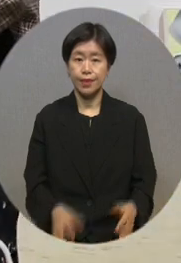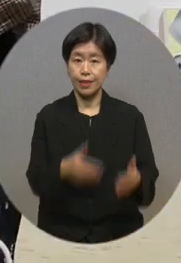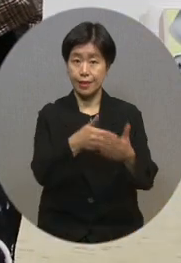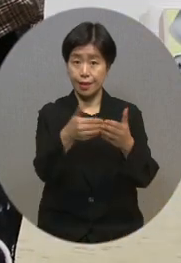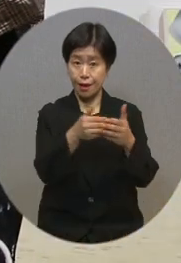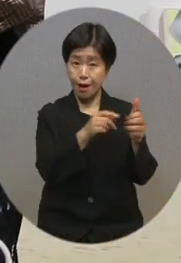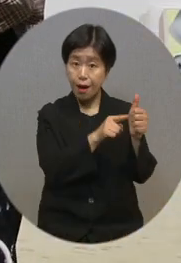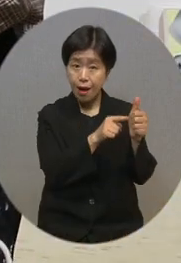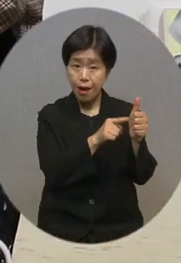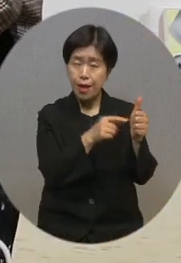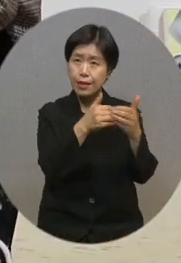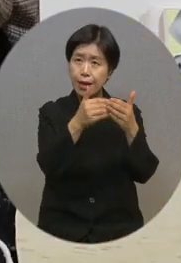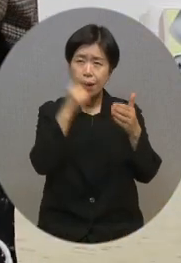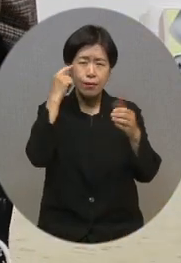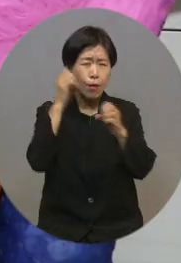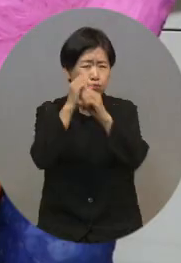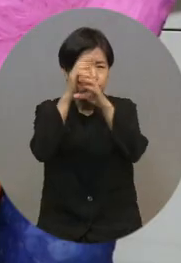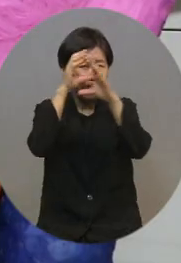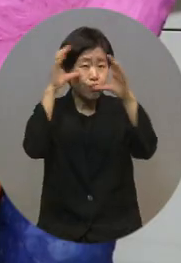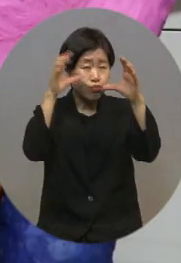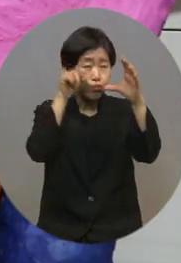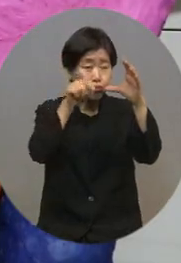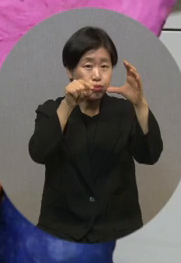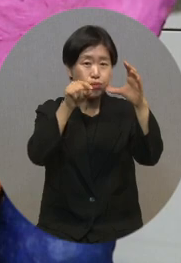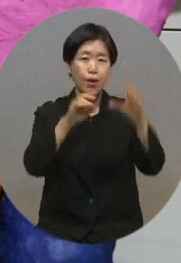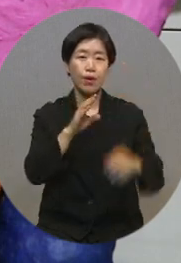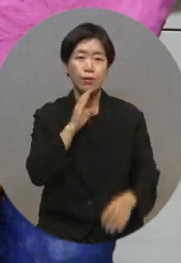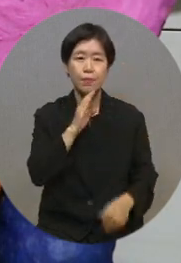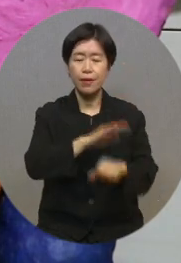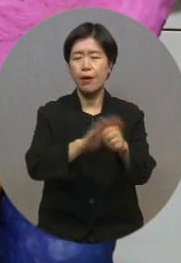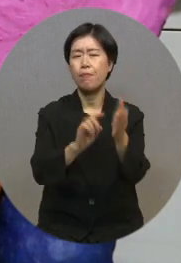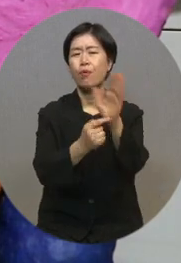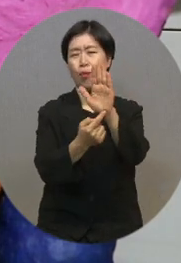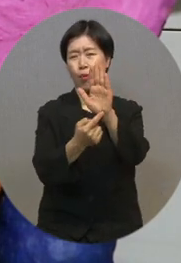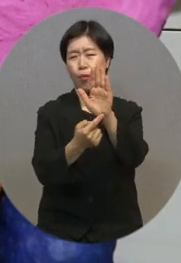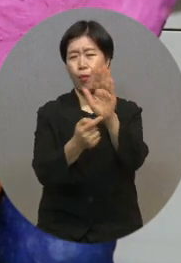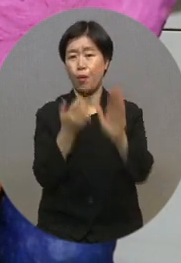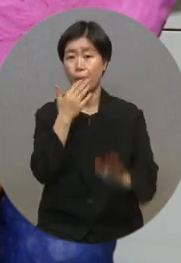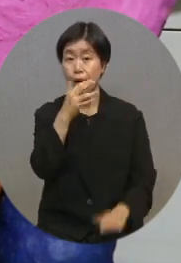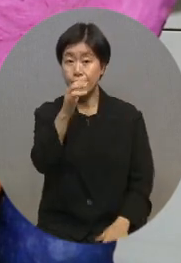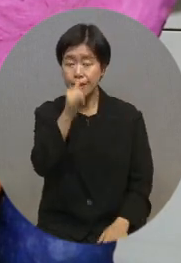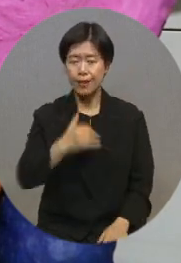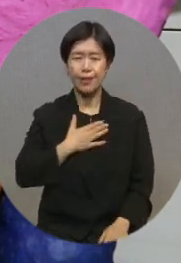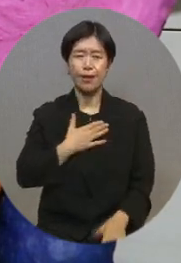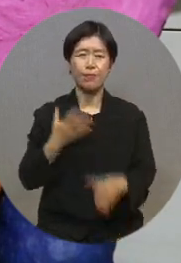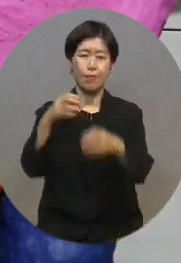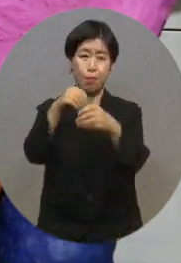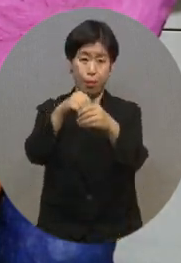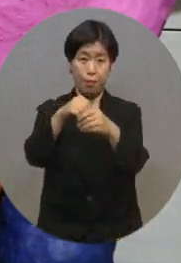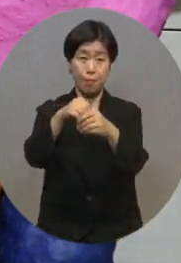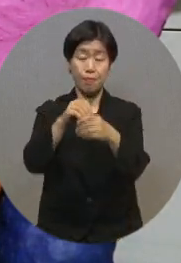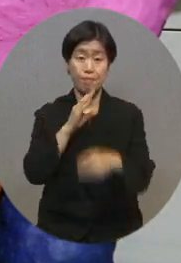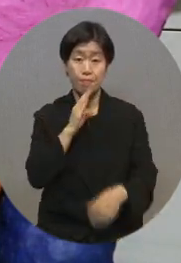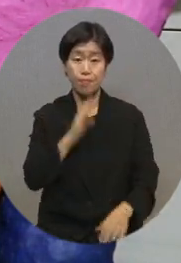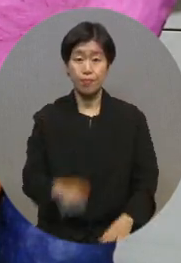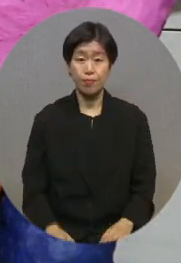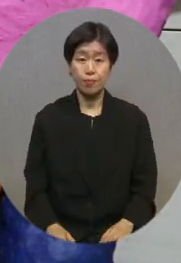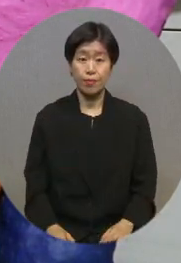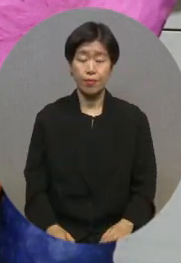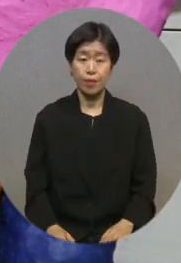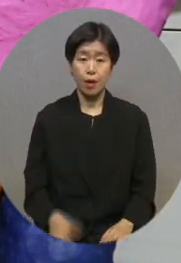작가는 작가의 세계가 순수하게 맞닿은 경계에서 표출되는 모든 감정은 결국 몸을